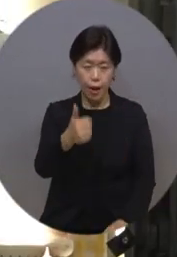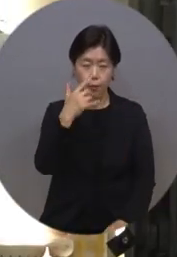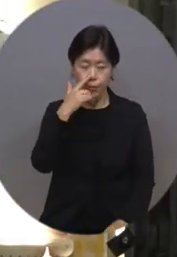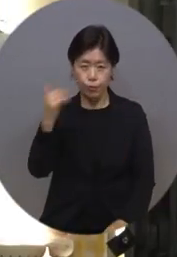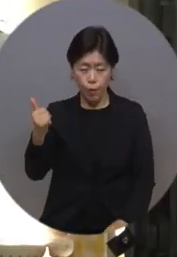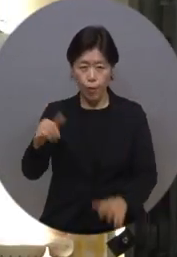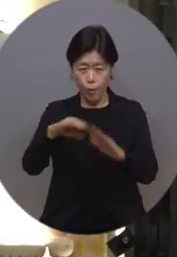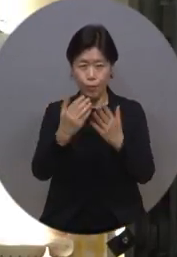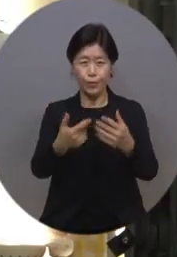참석했습니다